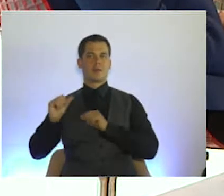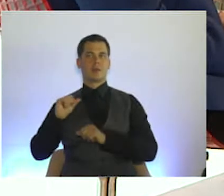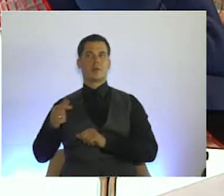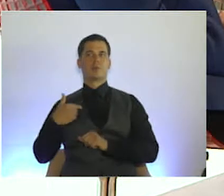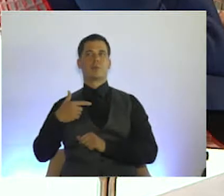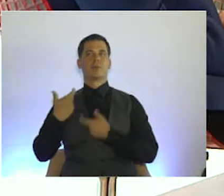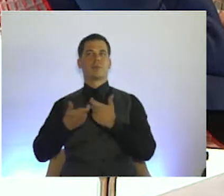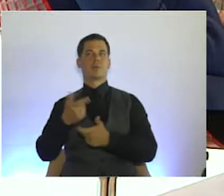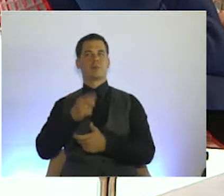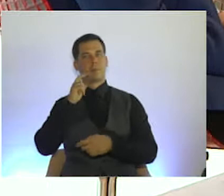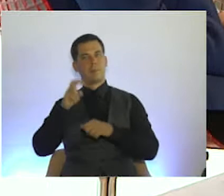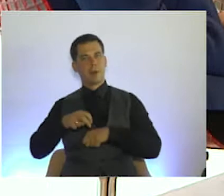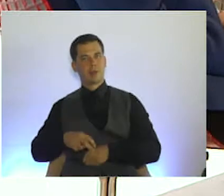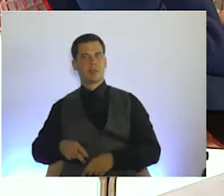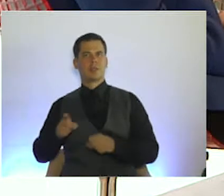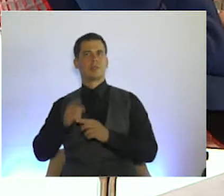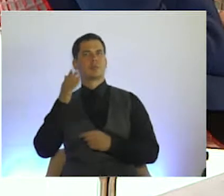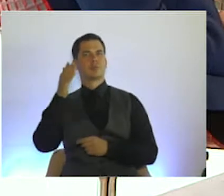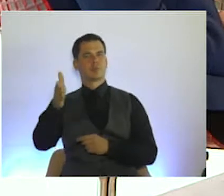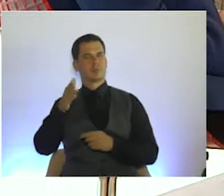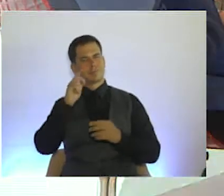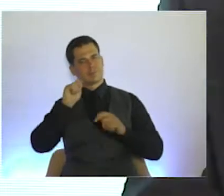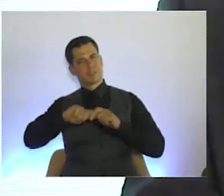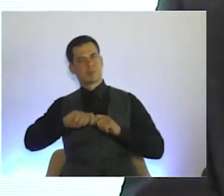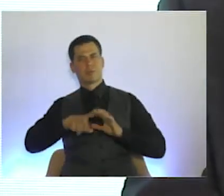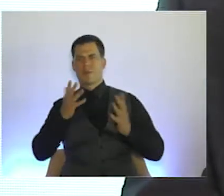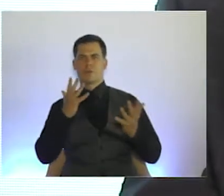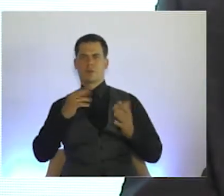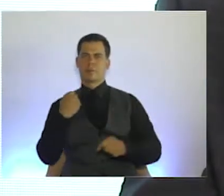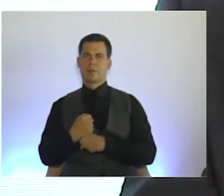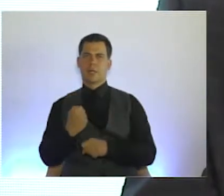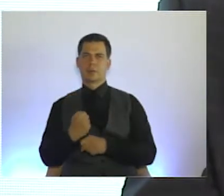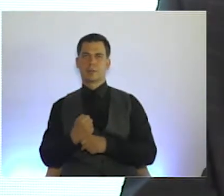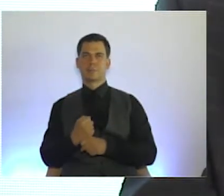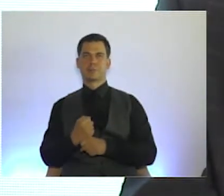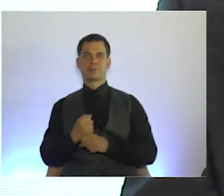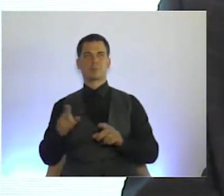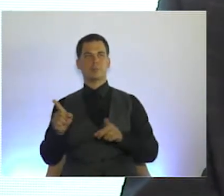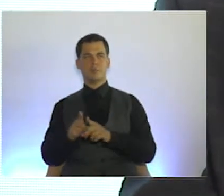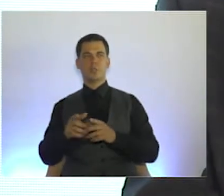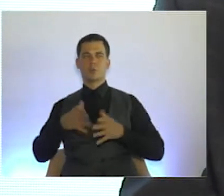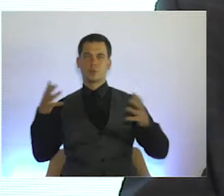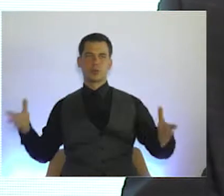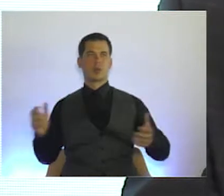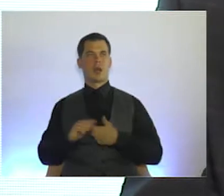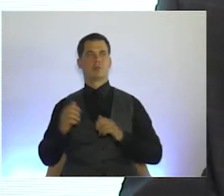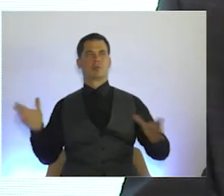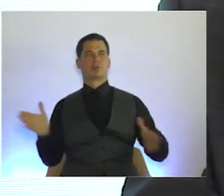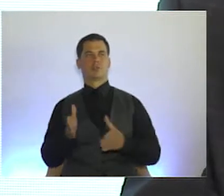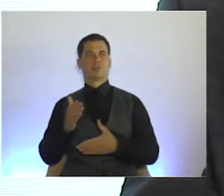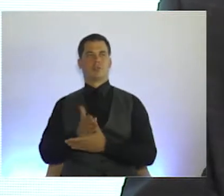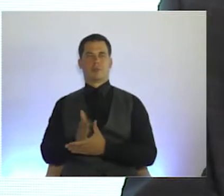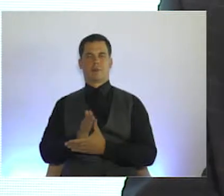zajmują się badaniami, prognozują zmiany zachodzące na rynku pracy, czy w dużych, czy w średnich grupach